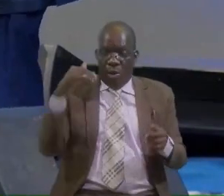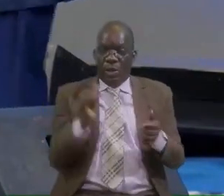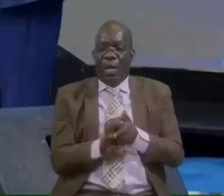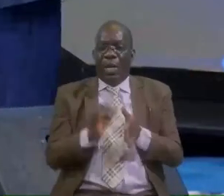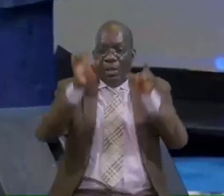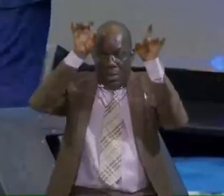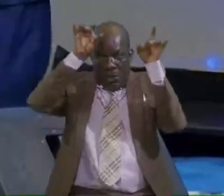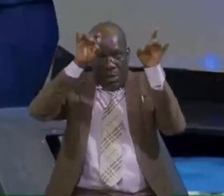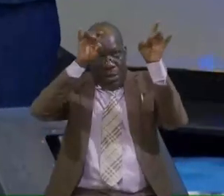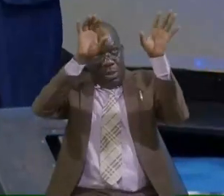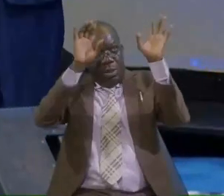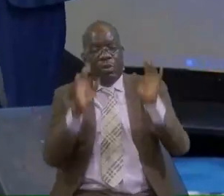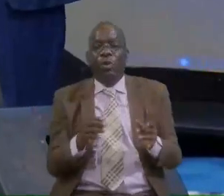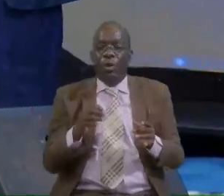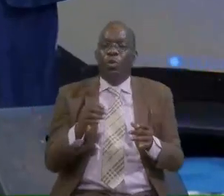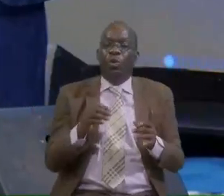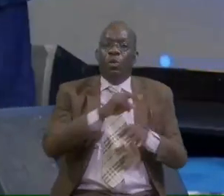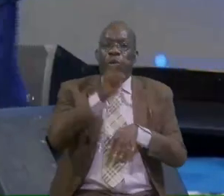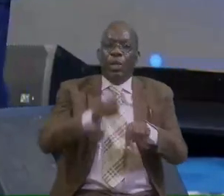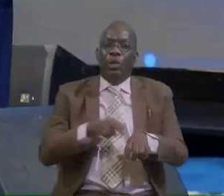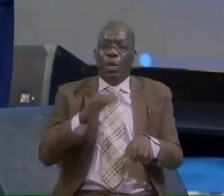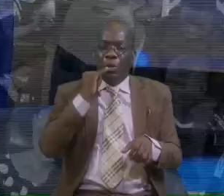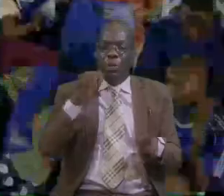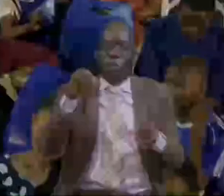nature qui terrorisait en lui.